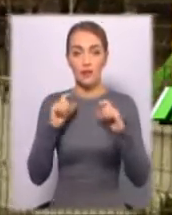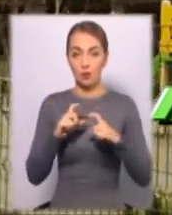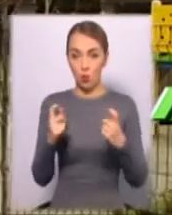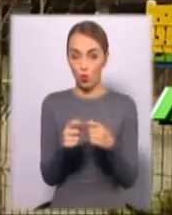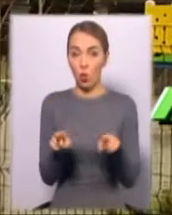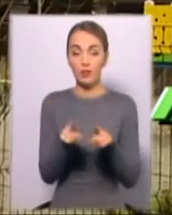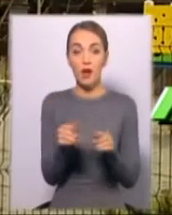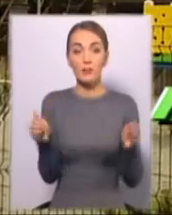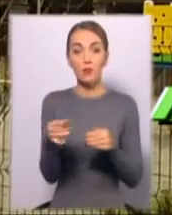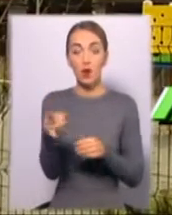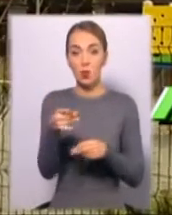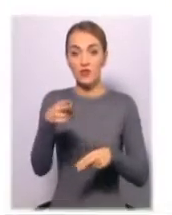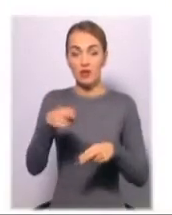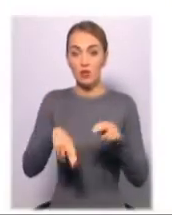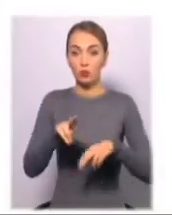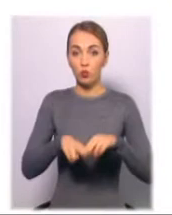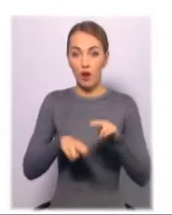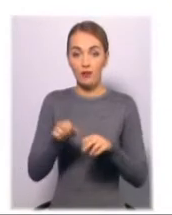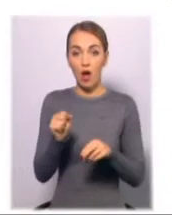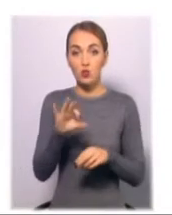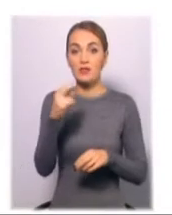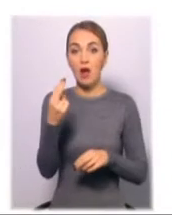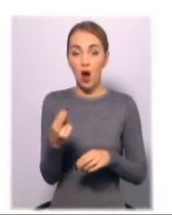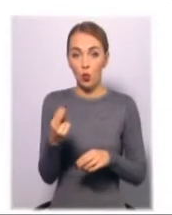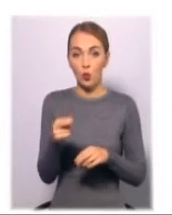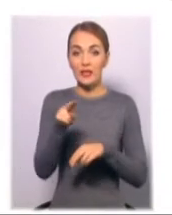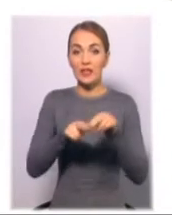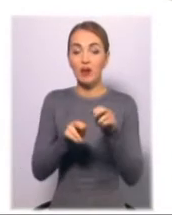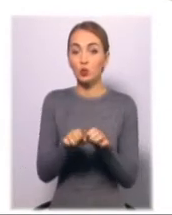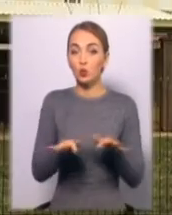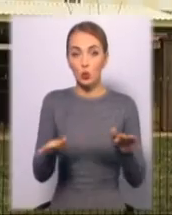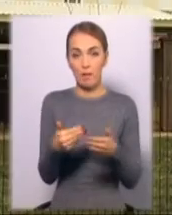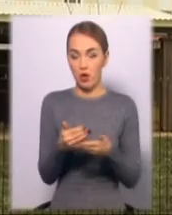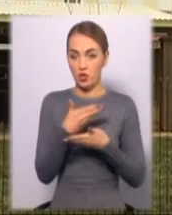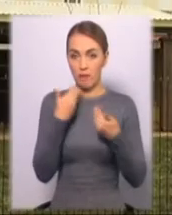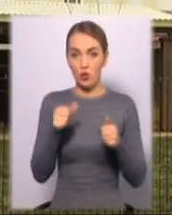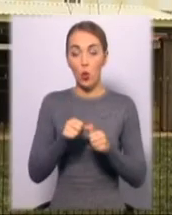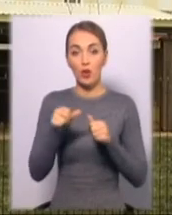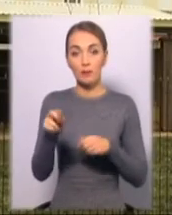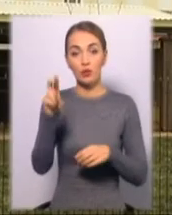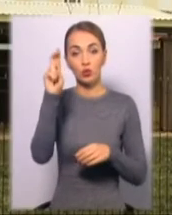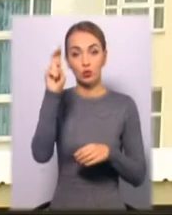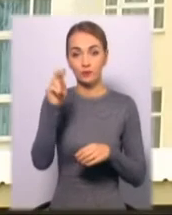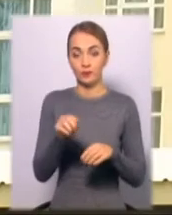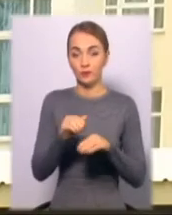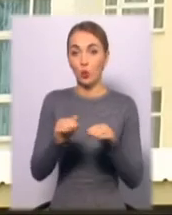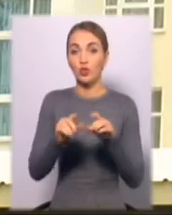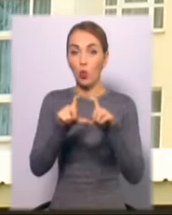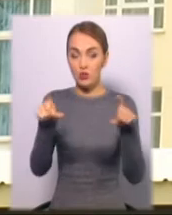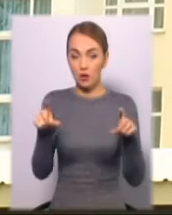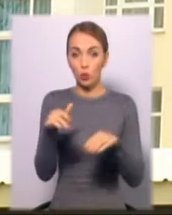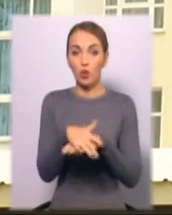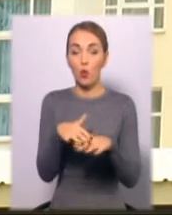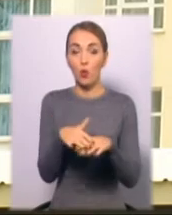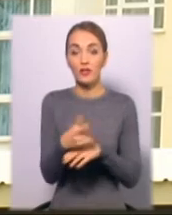Однак мікрорайон завершують будувати, а соціальної інфраструктури майже немає, окрім дошкільного закладу. Він розрахований